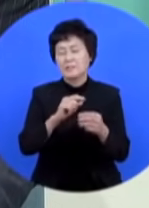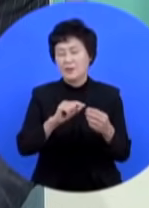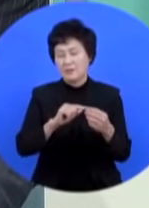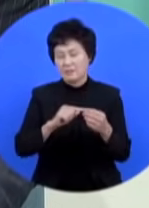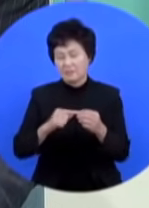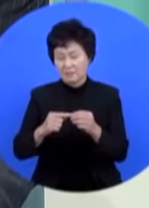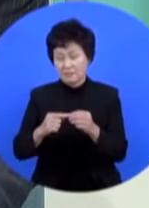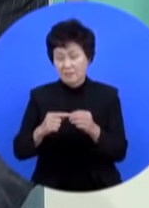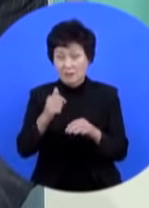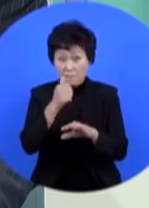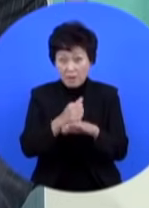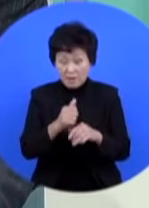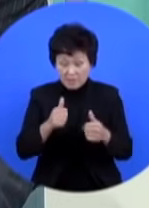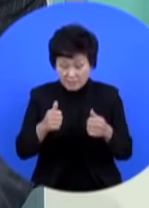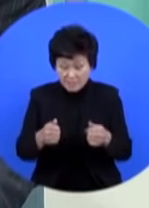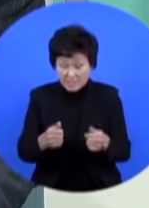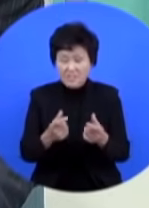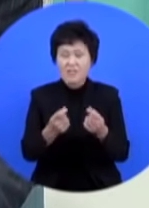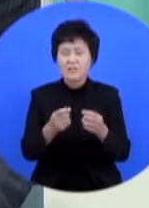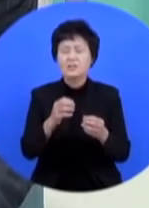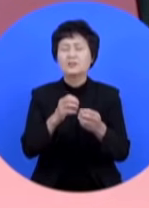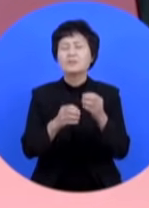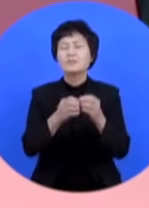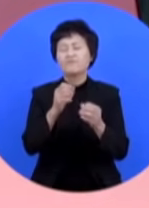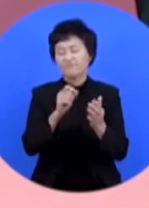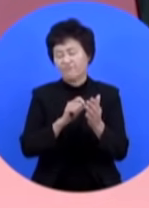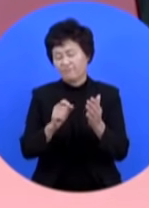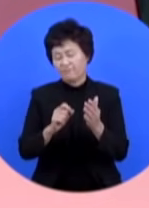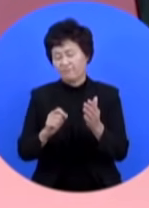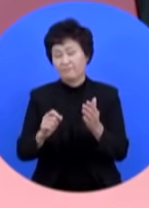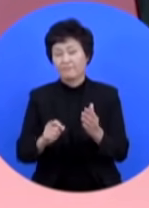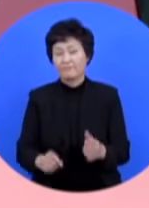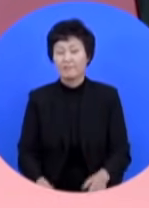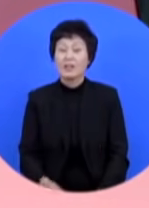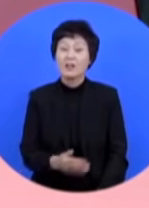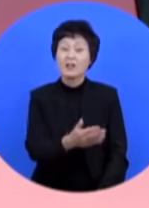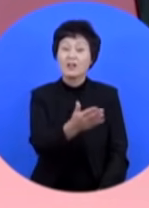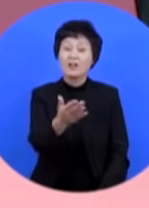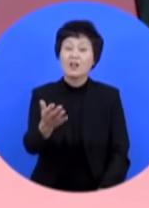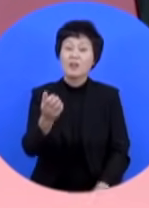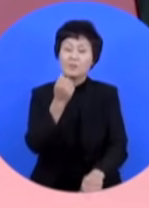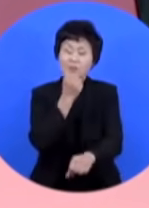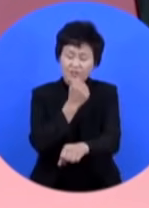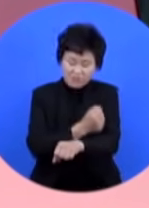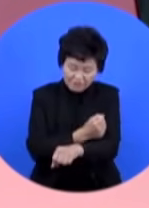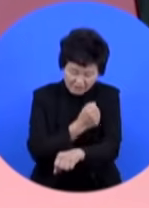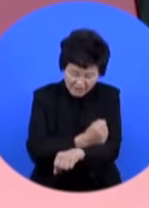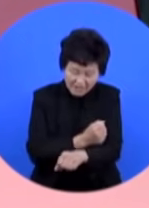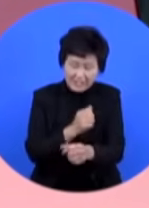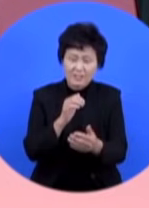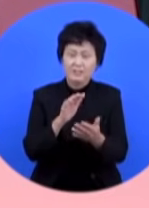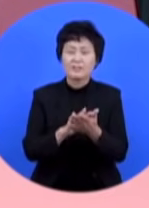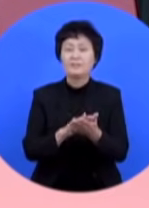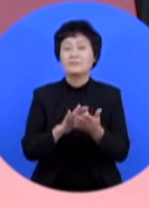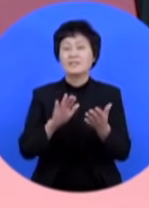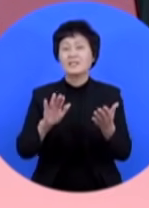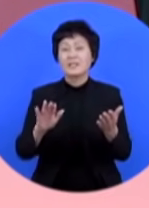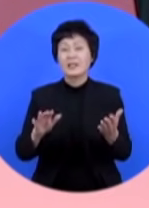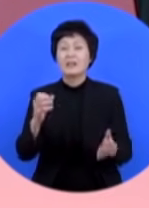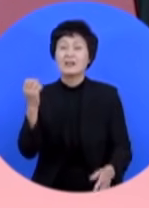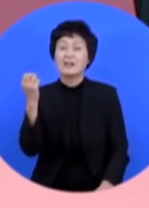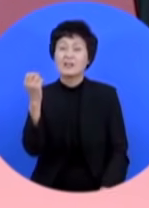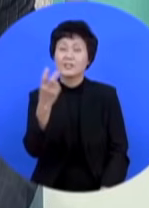인사처럼 시를 또 써놨어요. 여러분 수고하셨습니다. 그리고 사랑합니다.